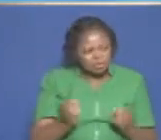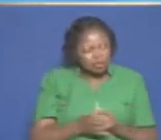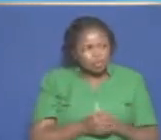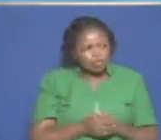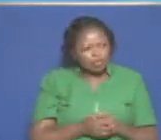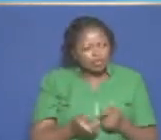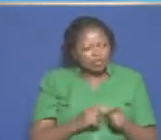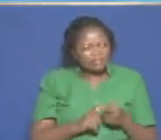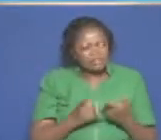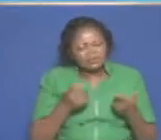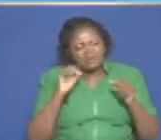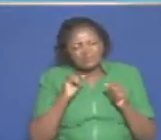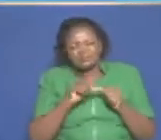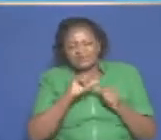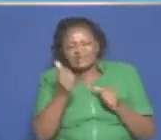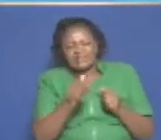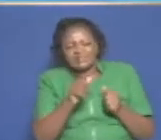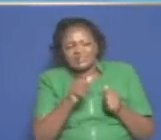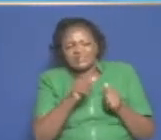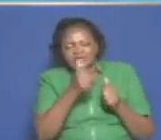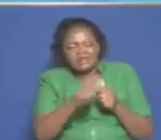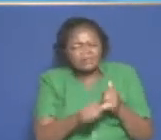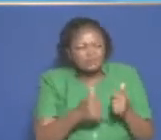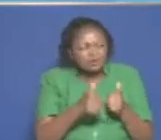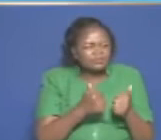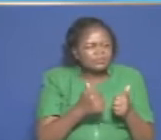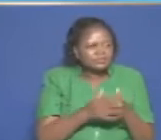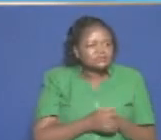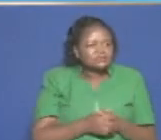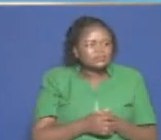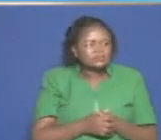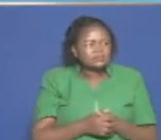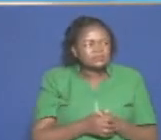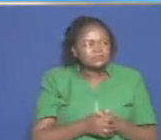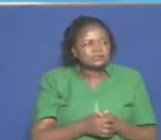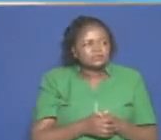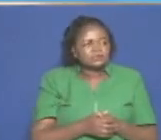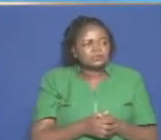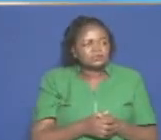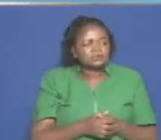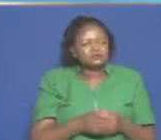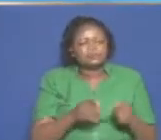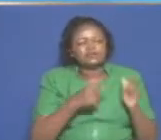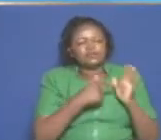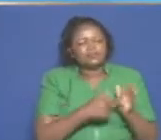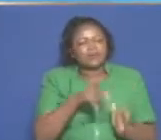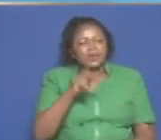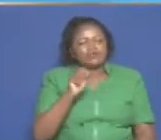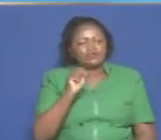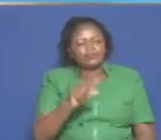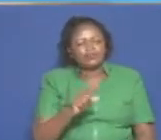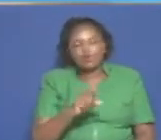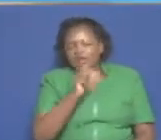je, kuna njia ya pili? Njia ya pili inaweza kuwaje? Tuko na taasisi za kiserikali kama Kenya School of Government ama taasisi